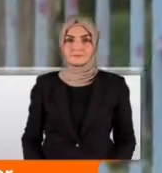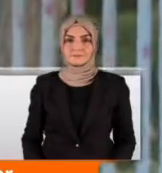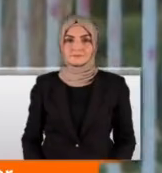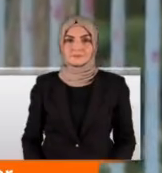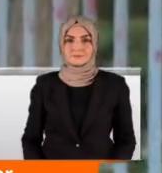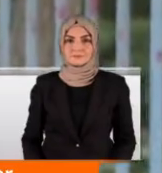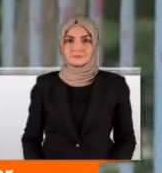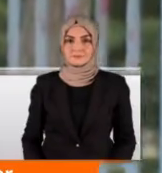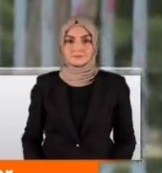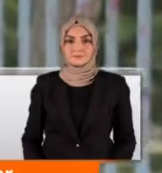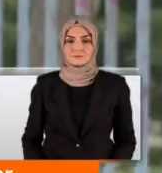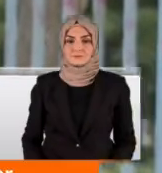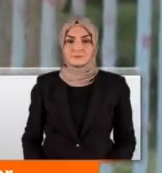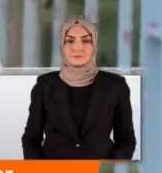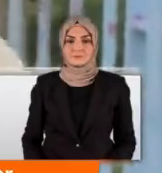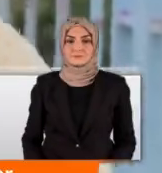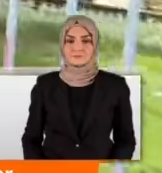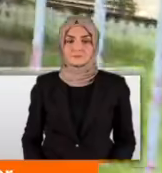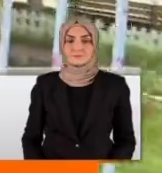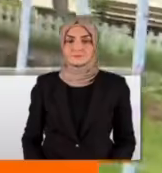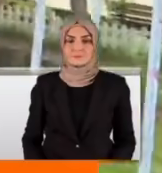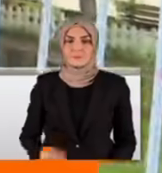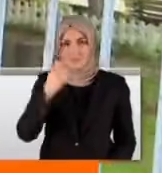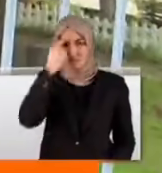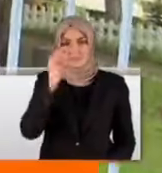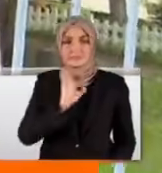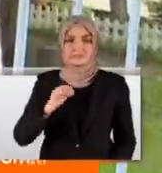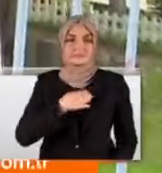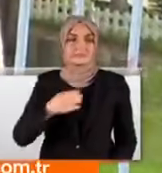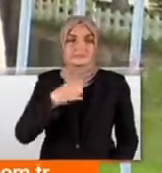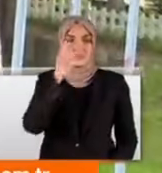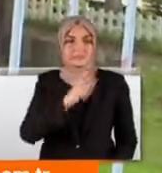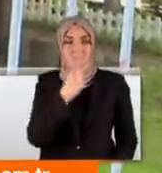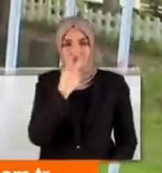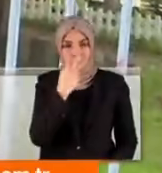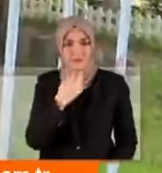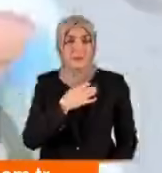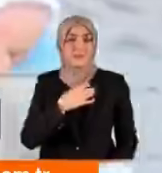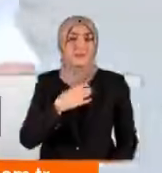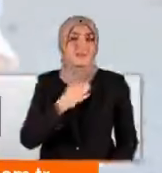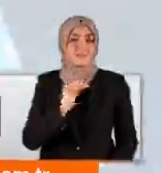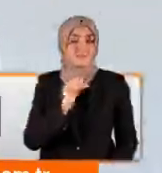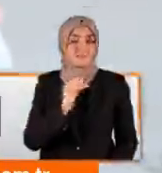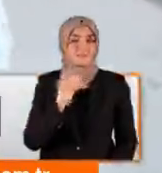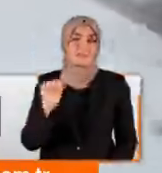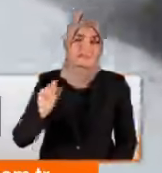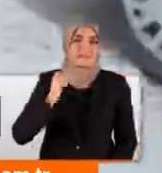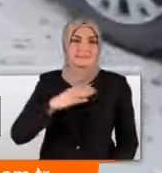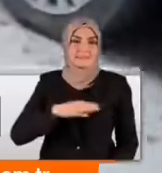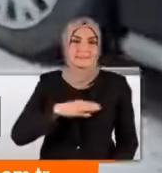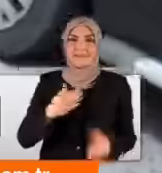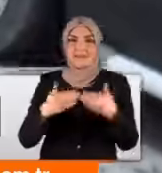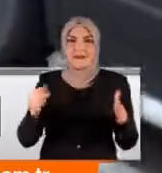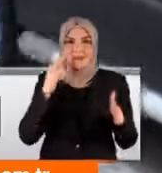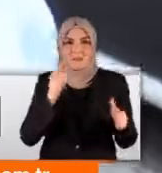ya Ne oldu talihsiz anne Gözyaşları içinde evladını geri istemişti Ayrılık uzun